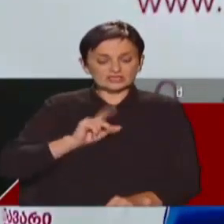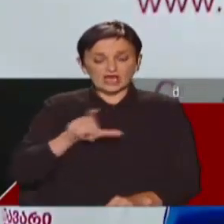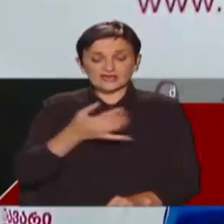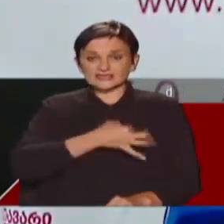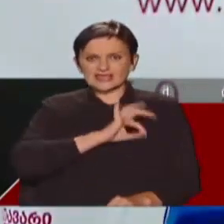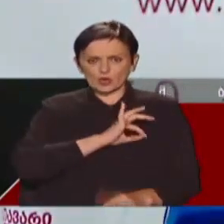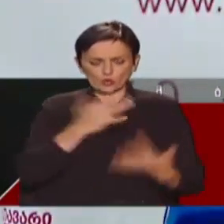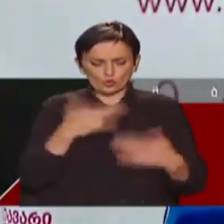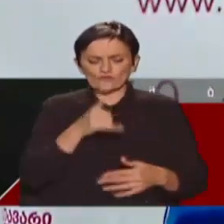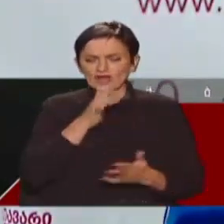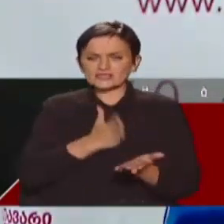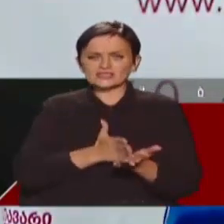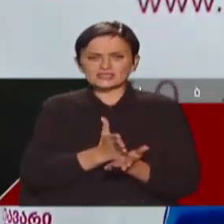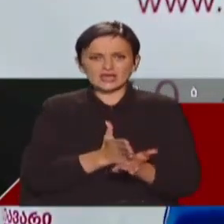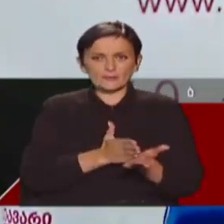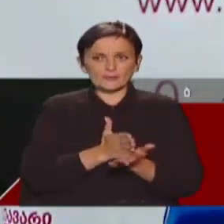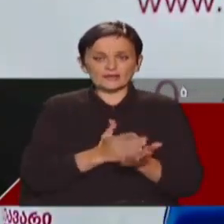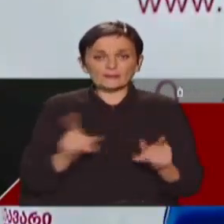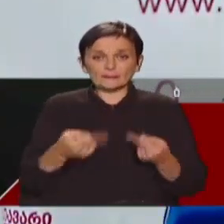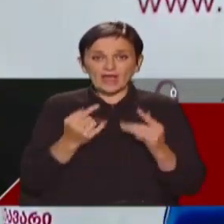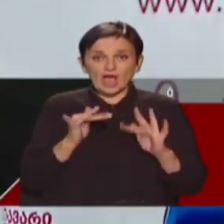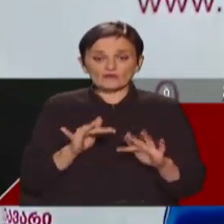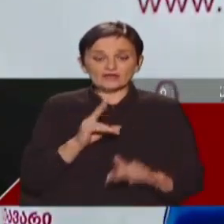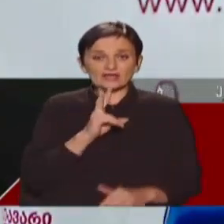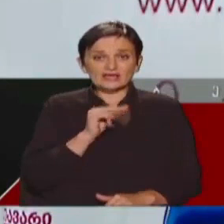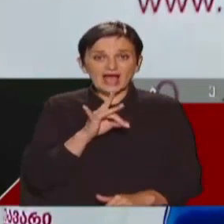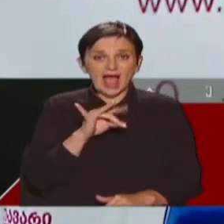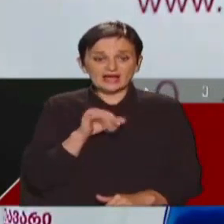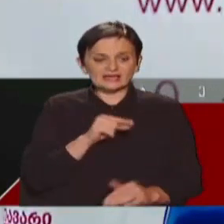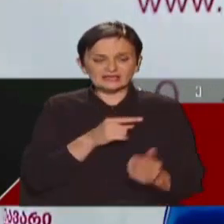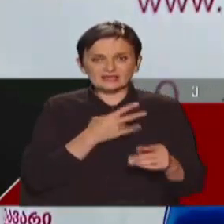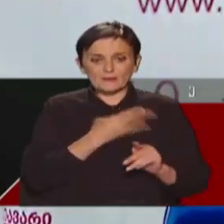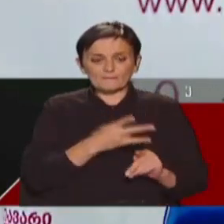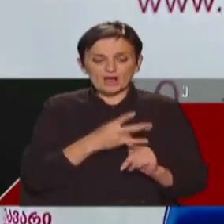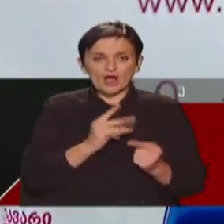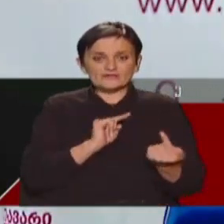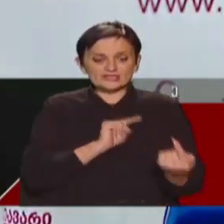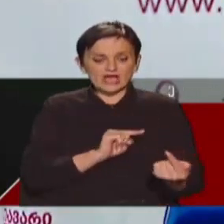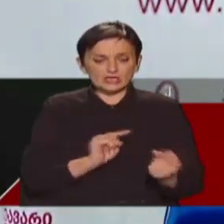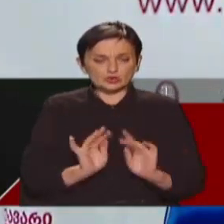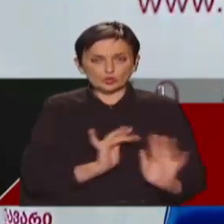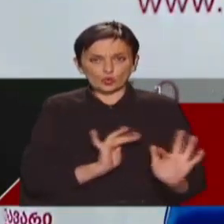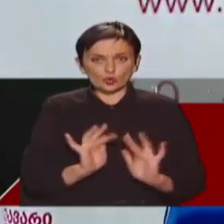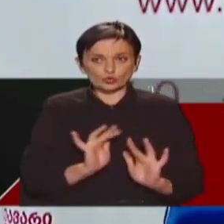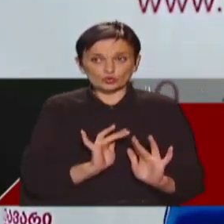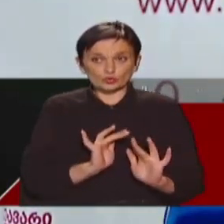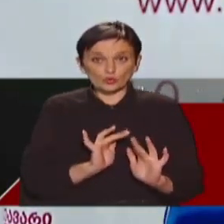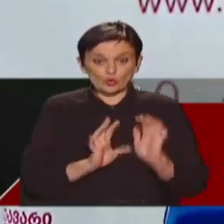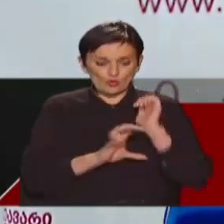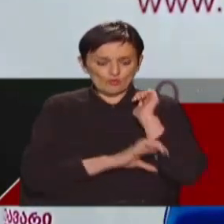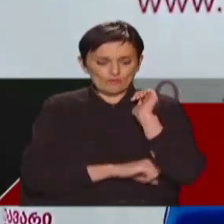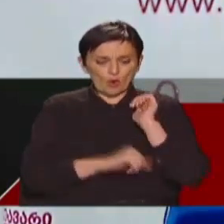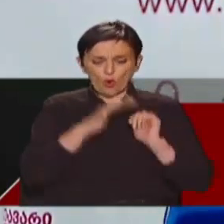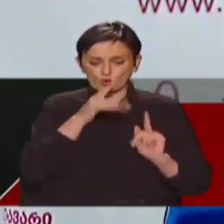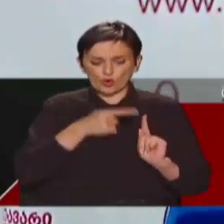სააგენტო უკვეცლები არის ახორციელებს კალიისებრი მავნებლების საწინააღმდეგო ღონისძიებებს. Ბოლო